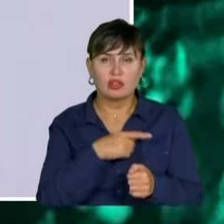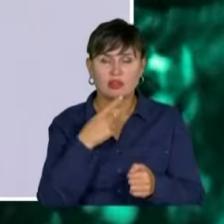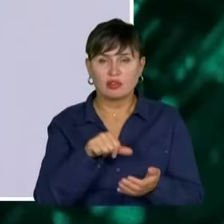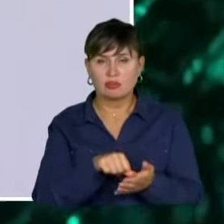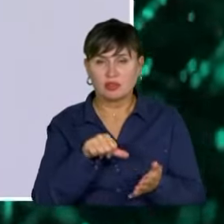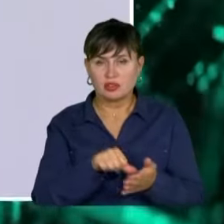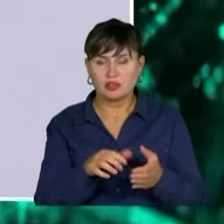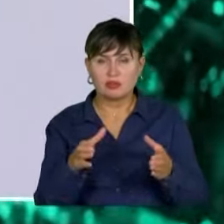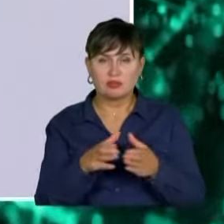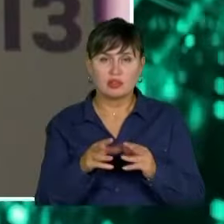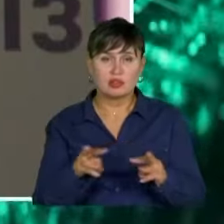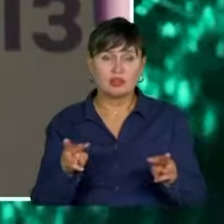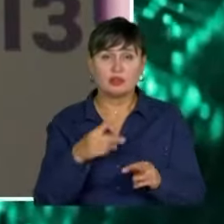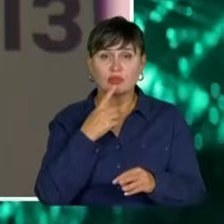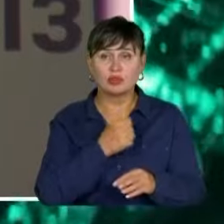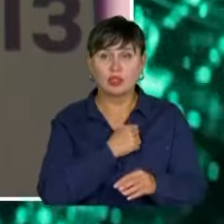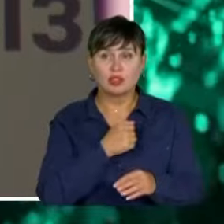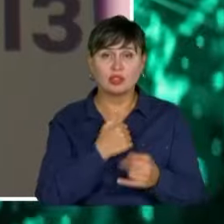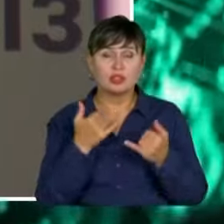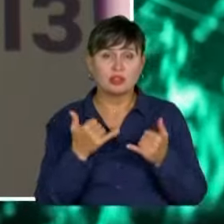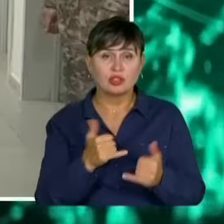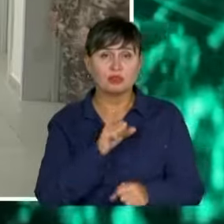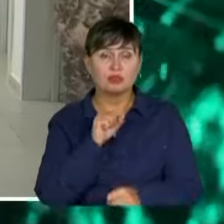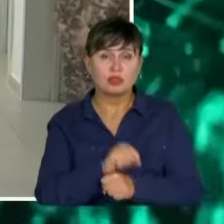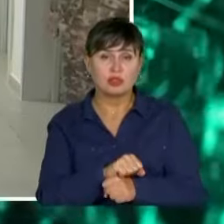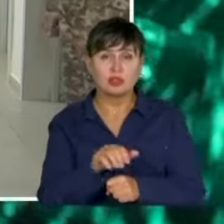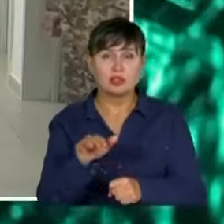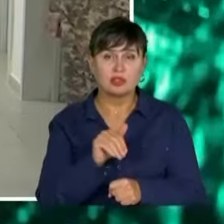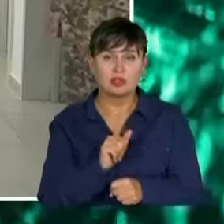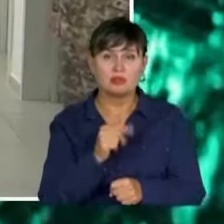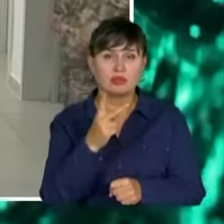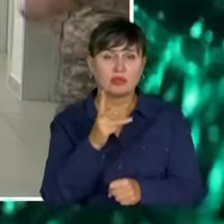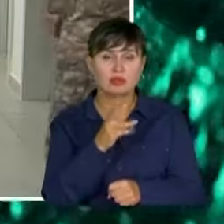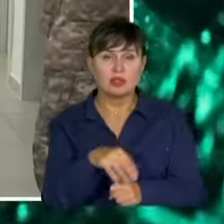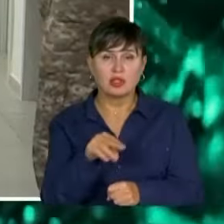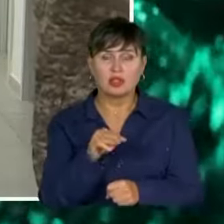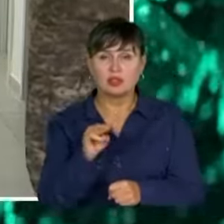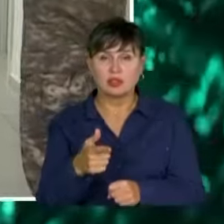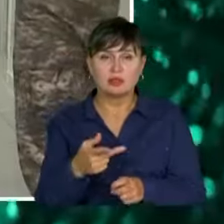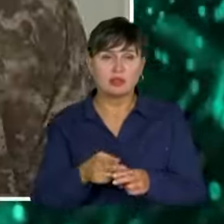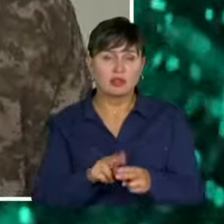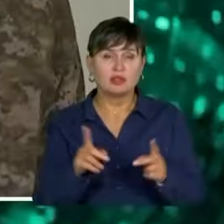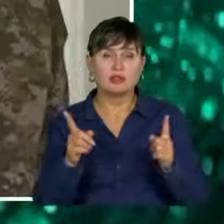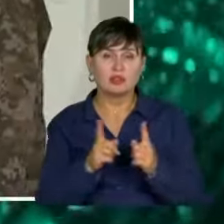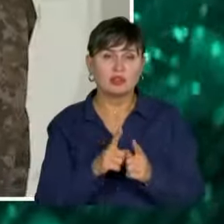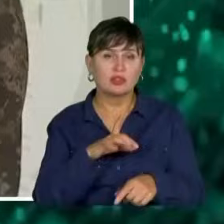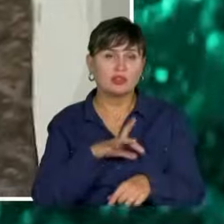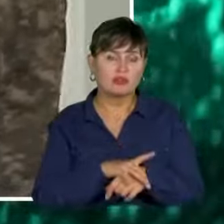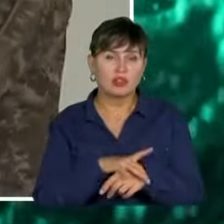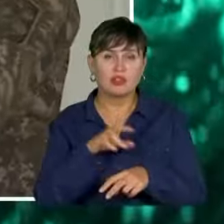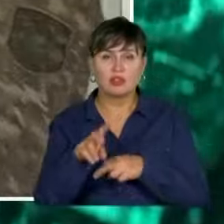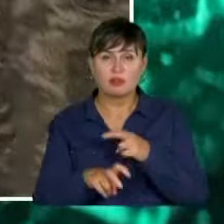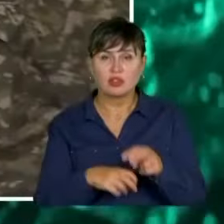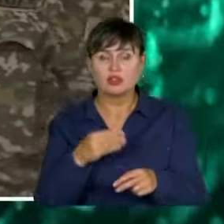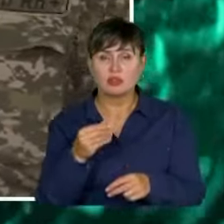Минобороны только у солдат-срочников сейчас приостановлены займы на 2 млрд тенге при этом встречаются и Факты вымогательства